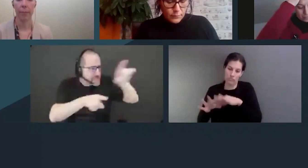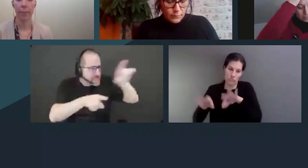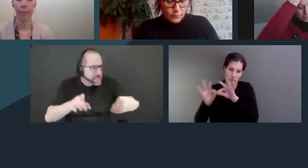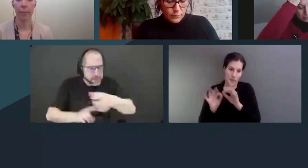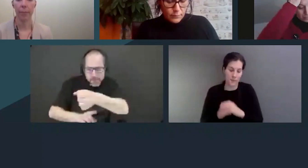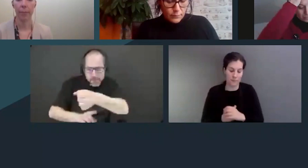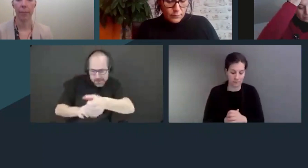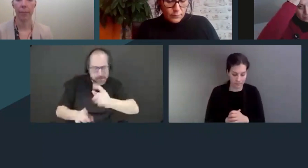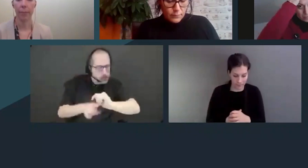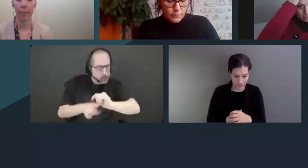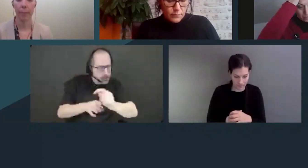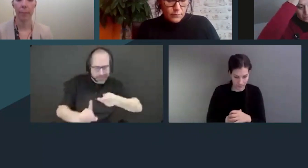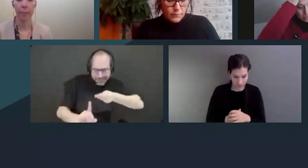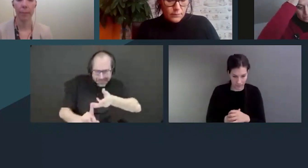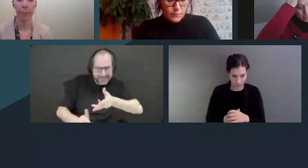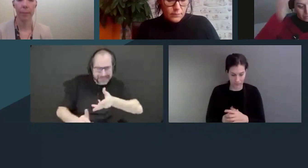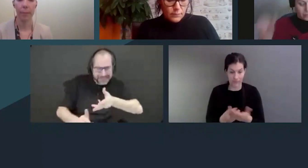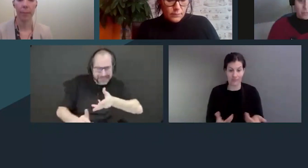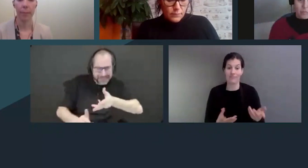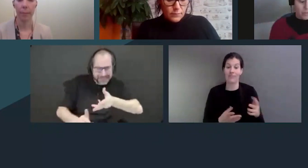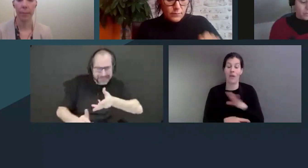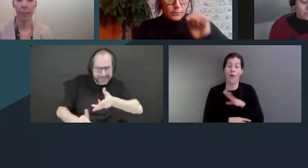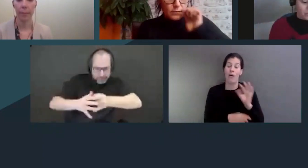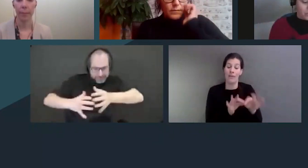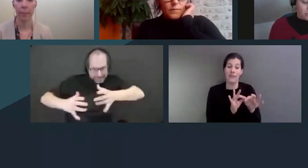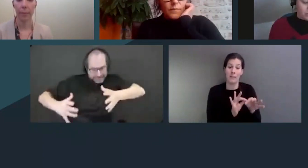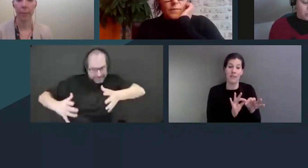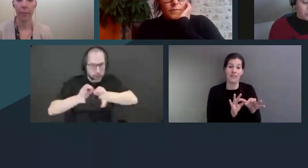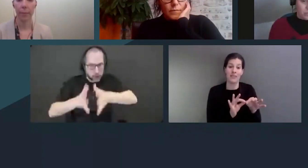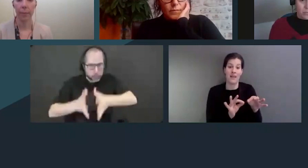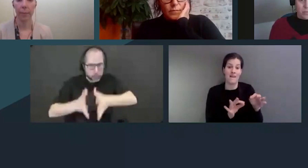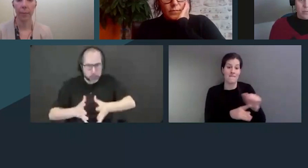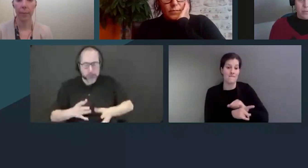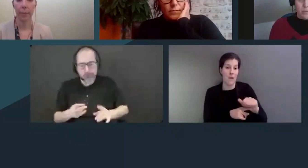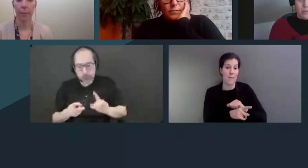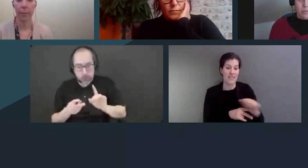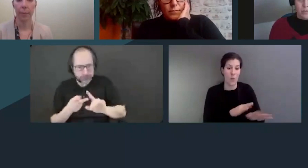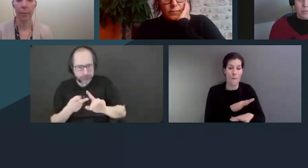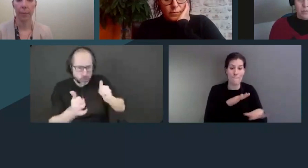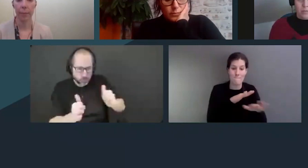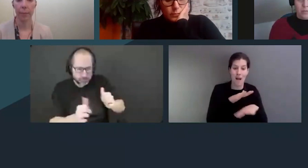capacité pour former des interprètes. Ensuite, il fallait faire affaire avec le gouvernement,